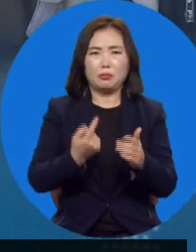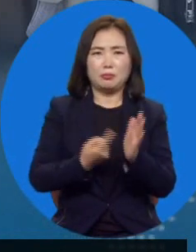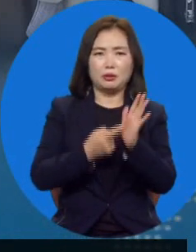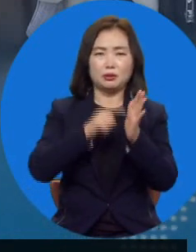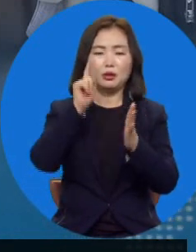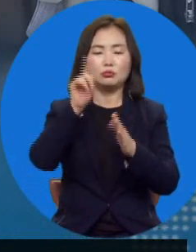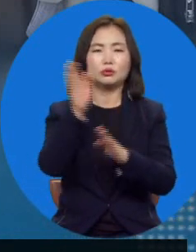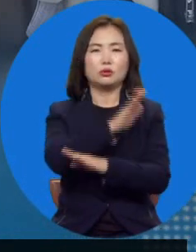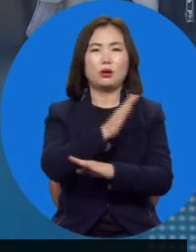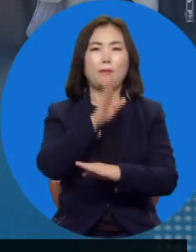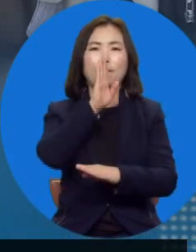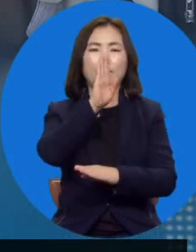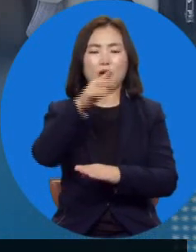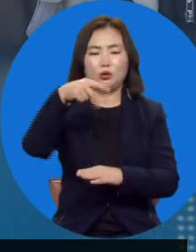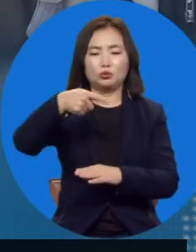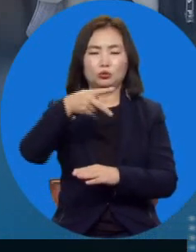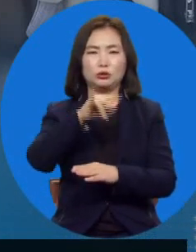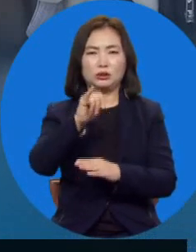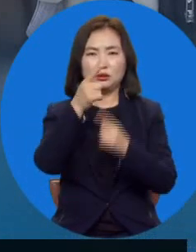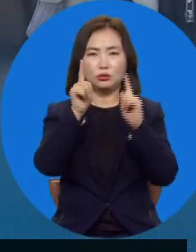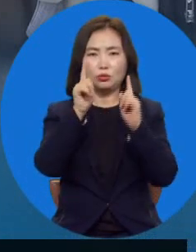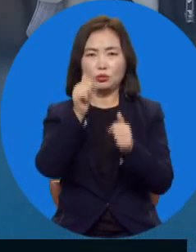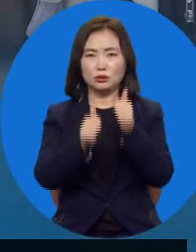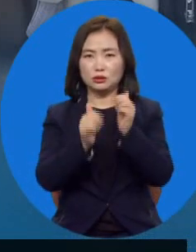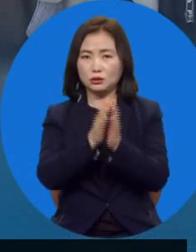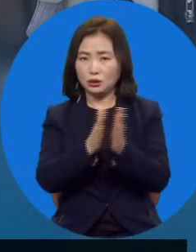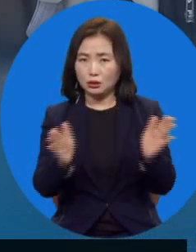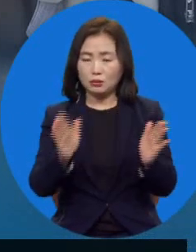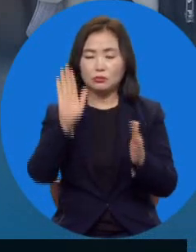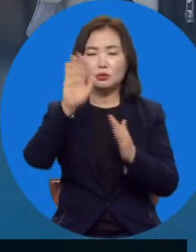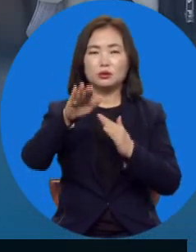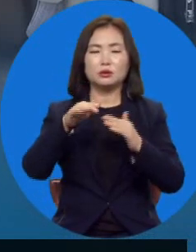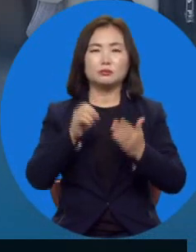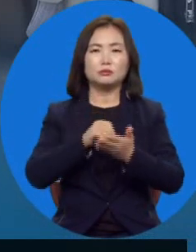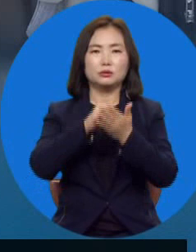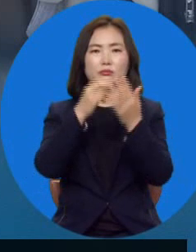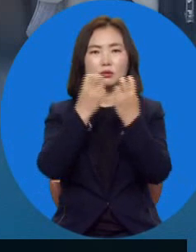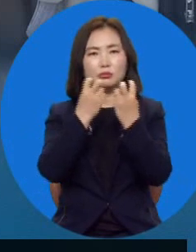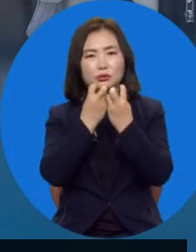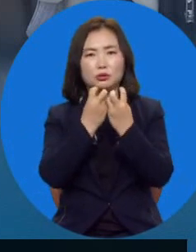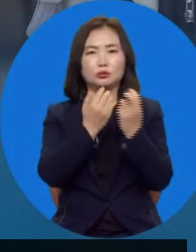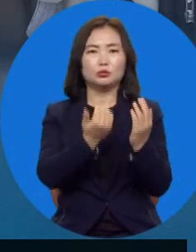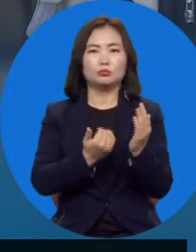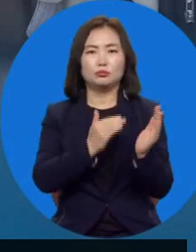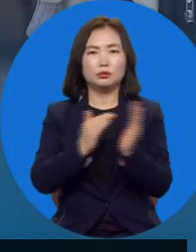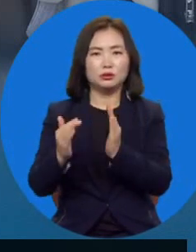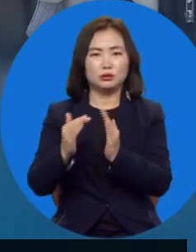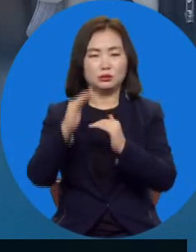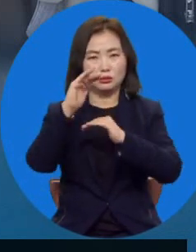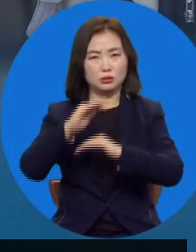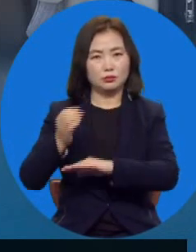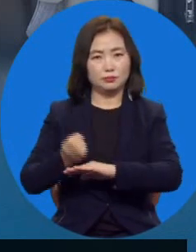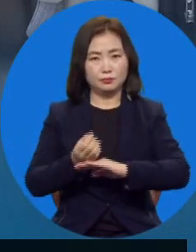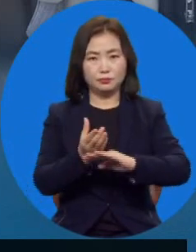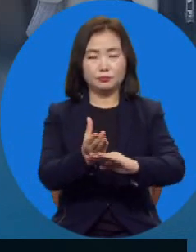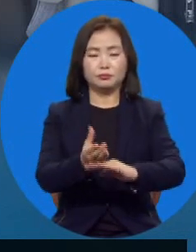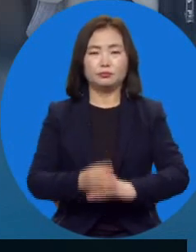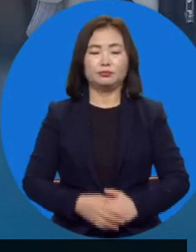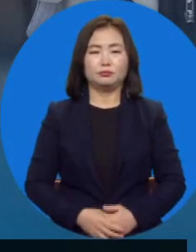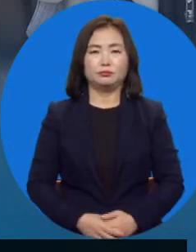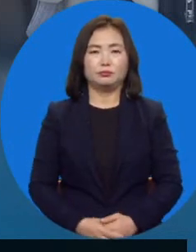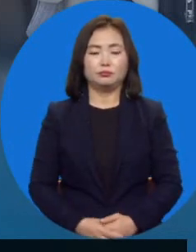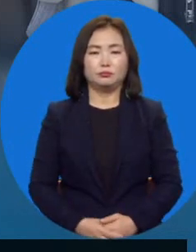내일부터 바로 수실 대학별 고사가 시작하는데요 앞으로의 입시 전략을 어떻게 준비해야 할지 알아 봅니다 박재형 기자